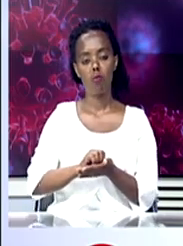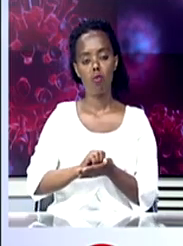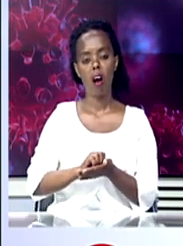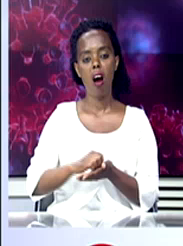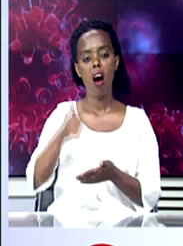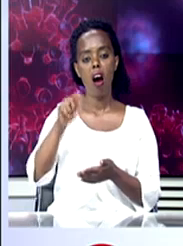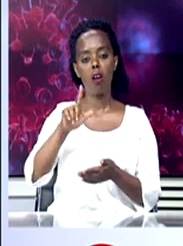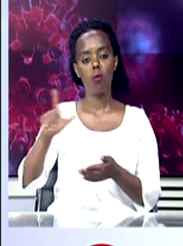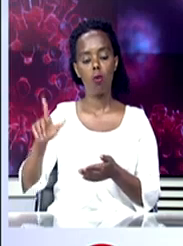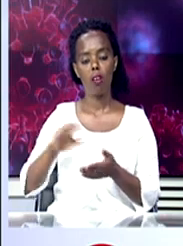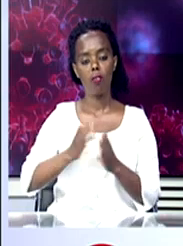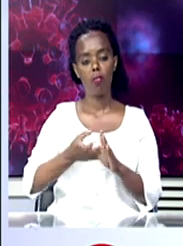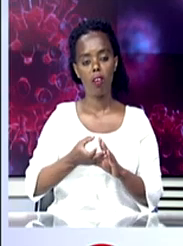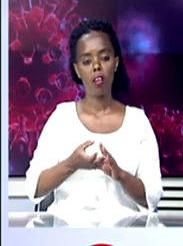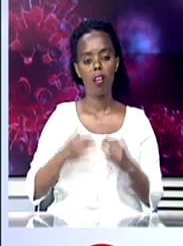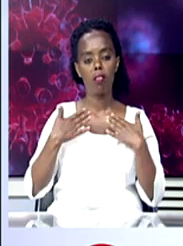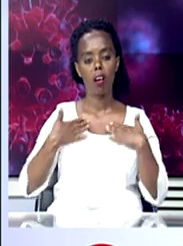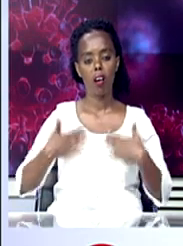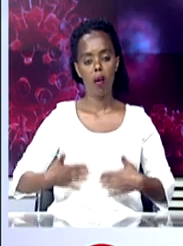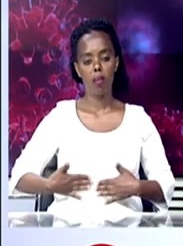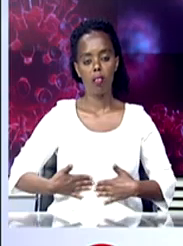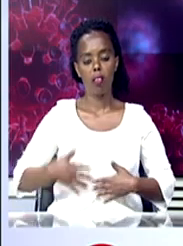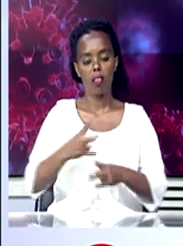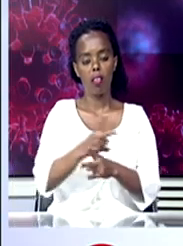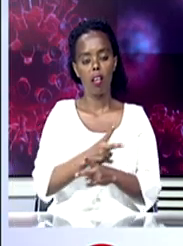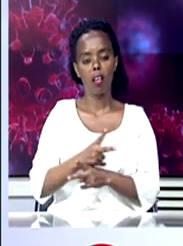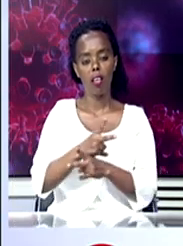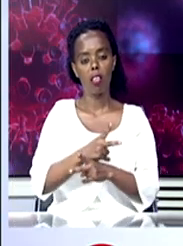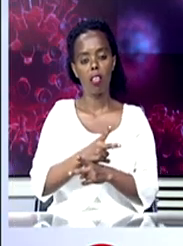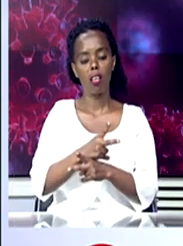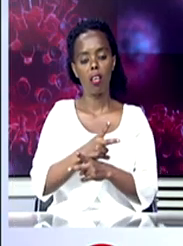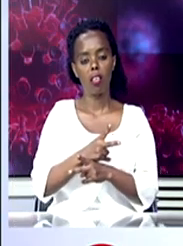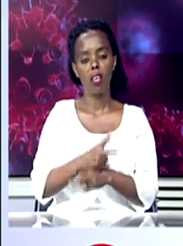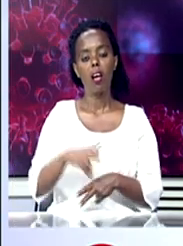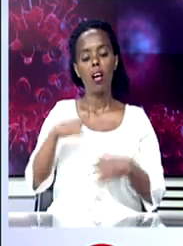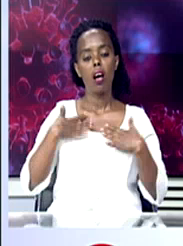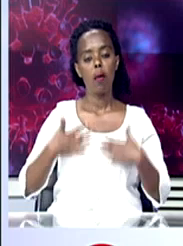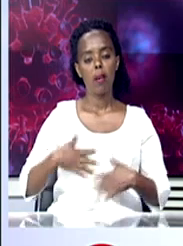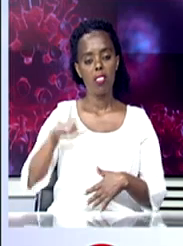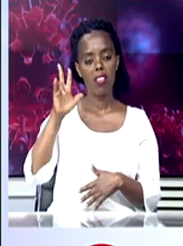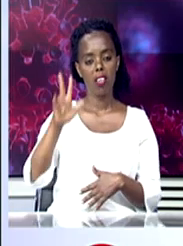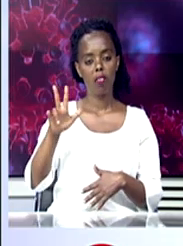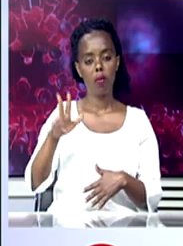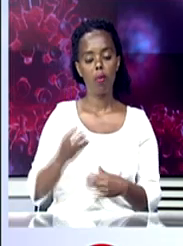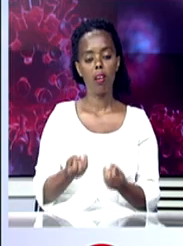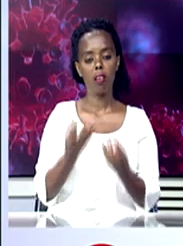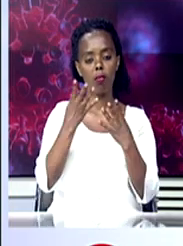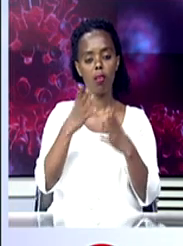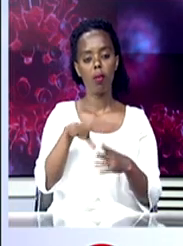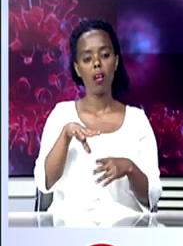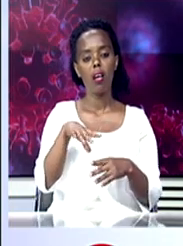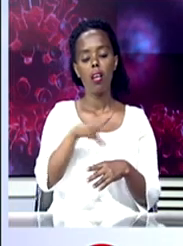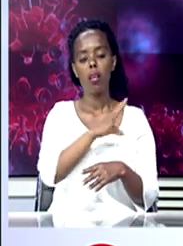alkoolii fi kan isaan qaama isaanii nageenyatti eeggatan qaama sadaniif iyyuu baay'inaan gara nama 600 kan ta'an